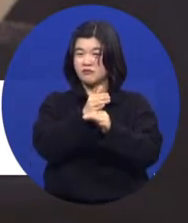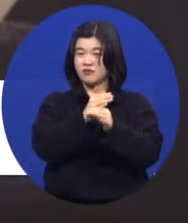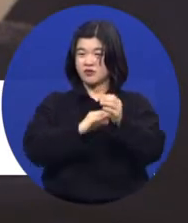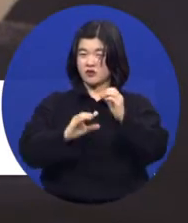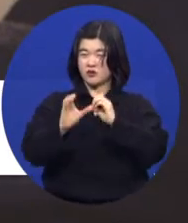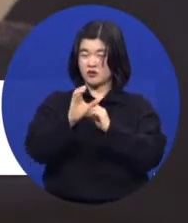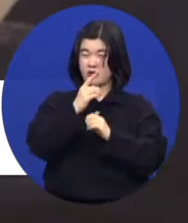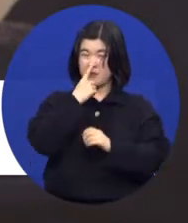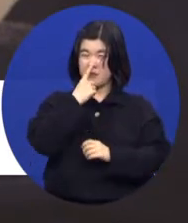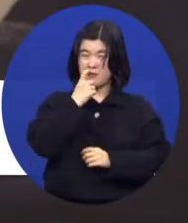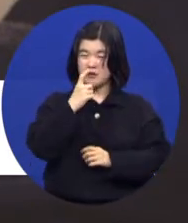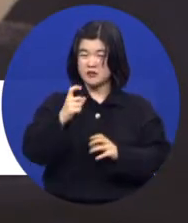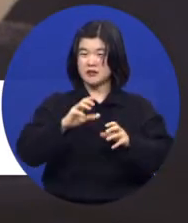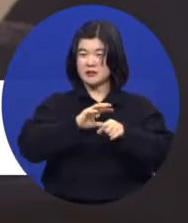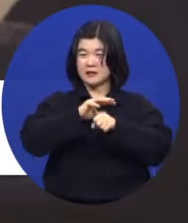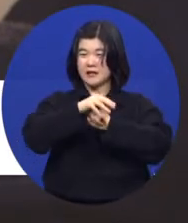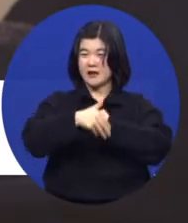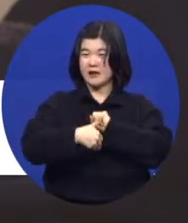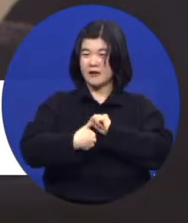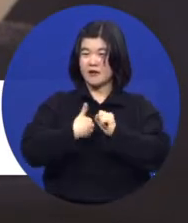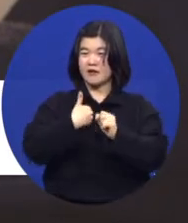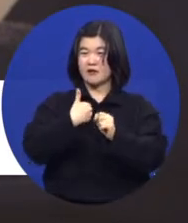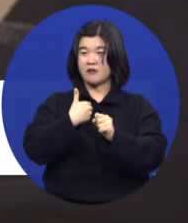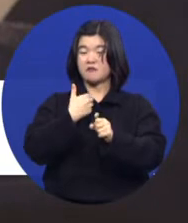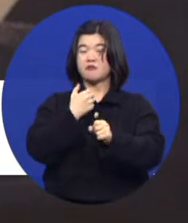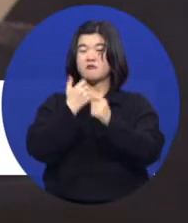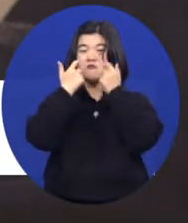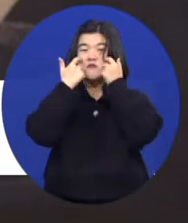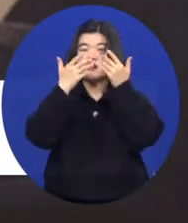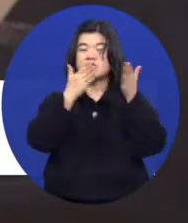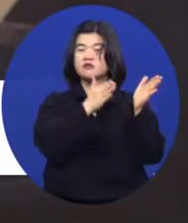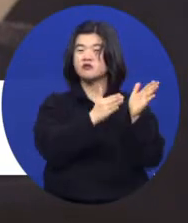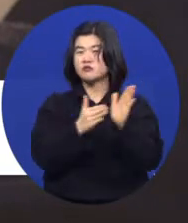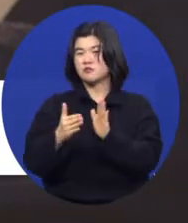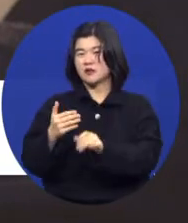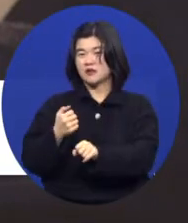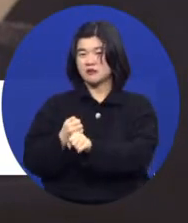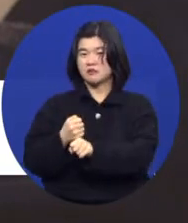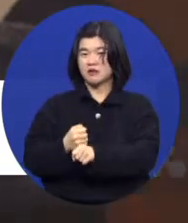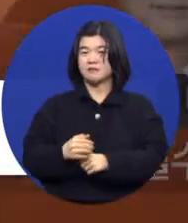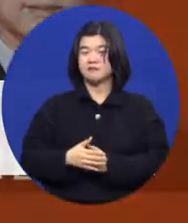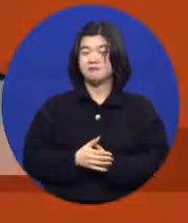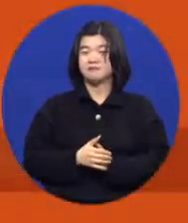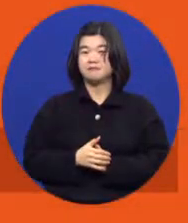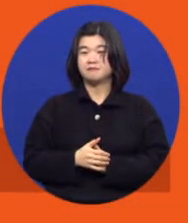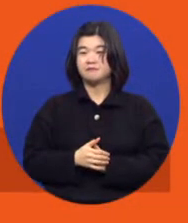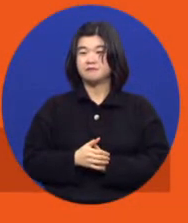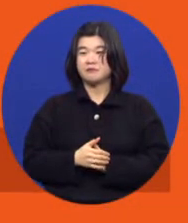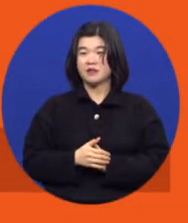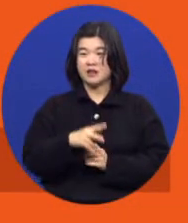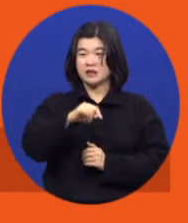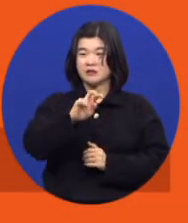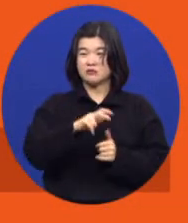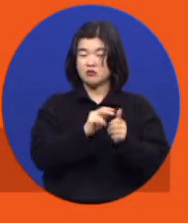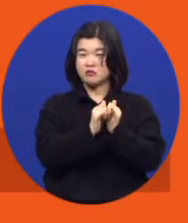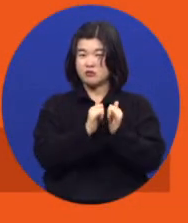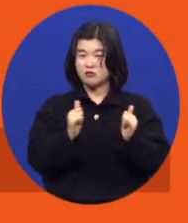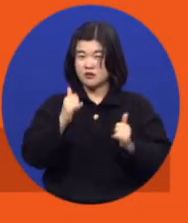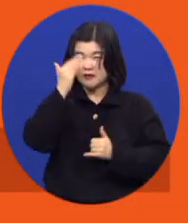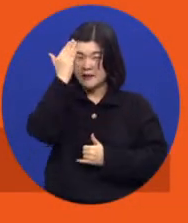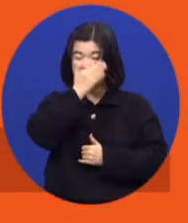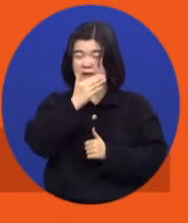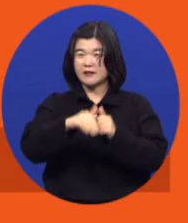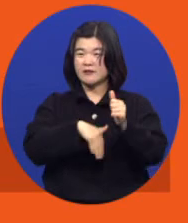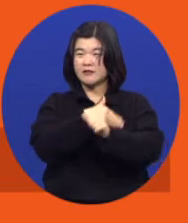세련된 세계 관광의 메카로 확실히 자리매김하겠습니다. 심상정 후보는 저탄소